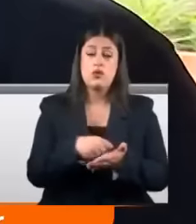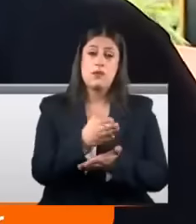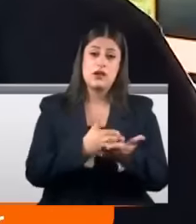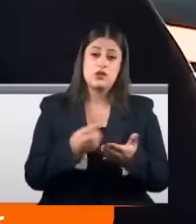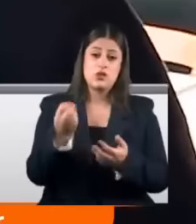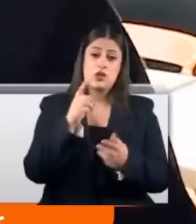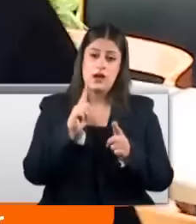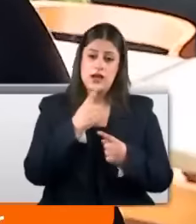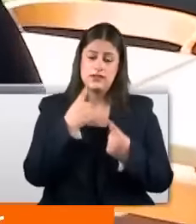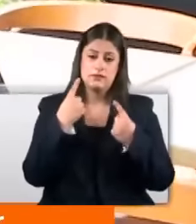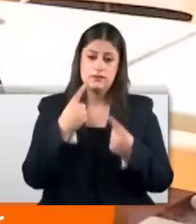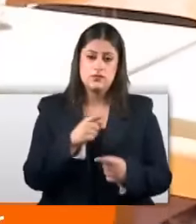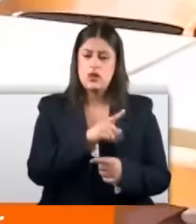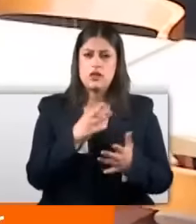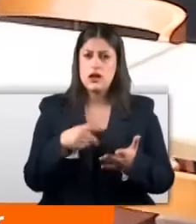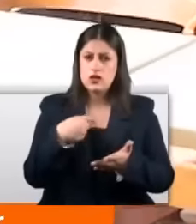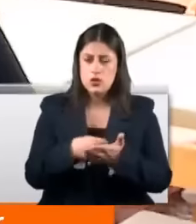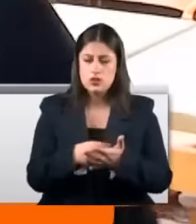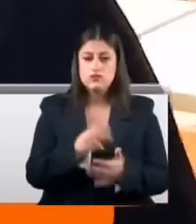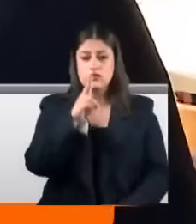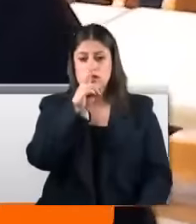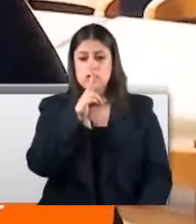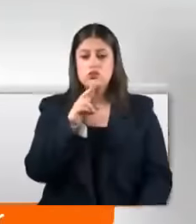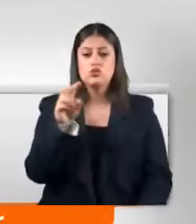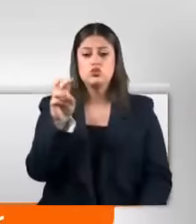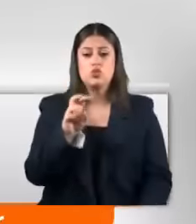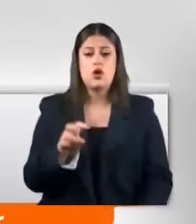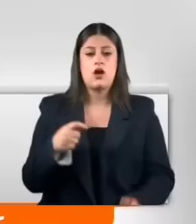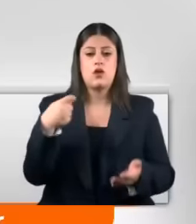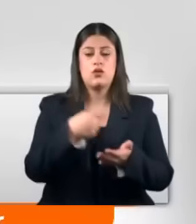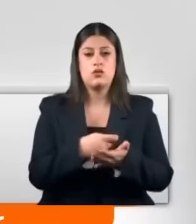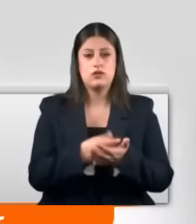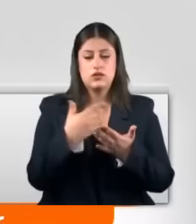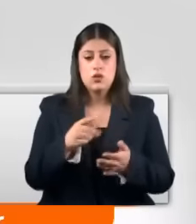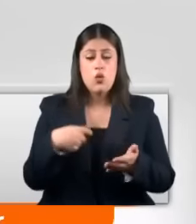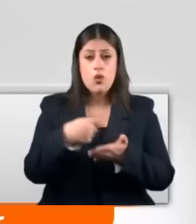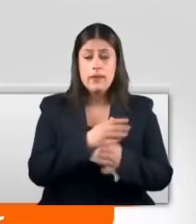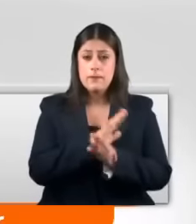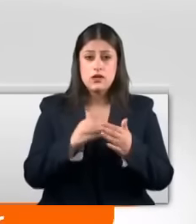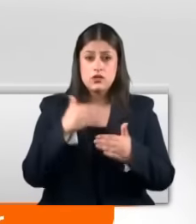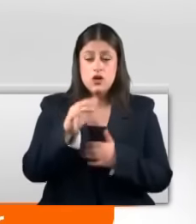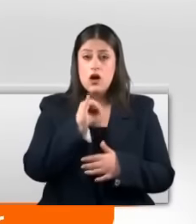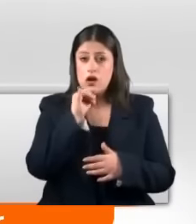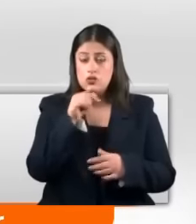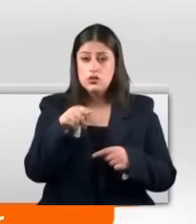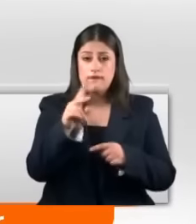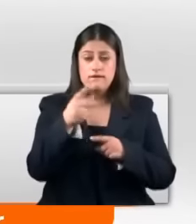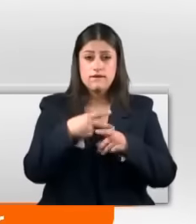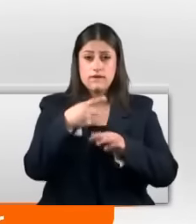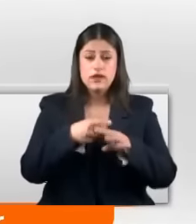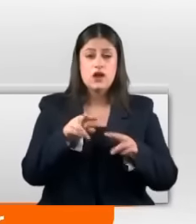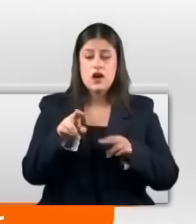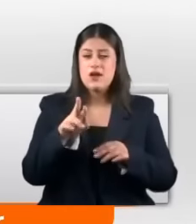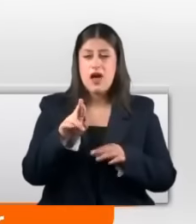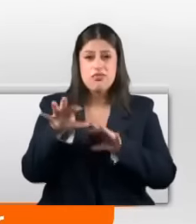Ne kadar ödedi? $200. İşte 7200 TL. Ödeme yapıldıktan sonra Ağustos'taki vize randevularının dolu